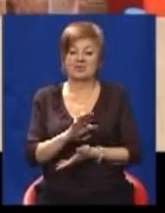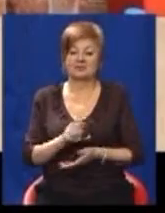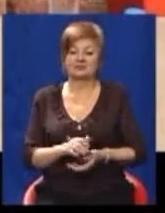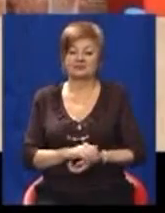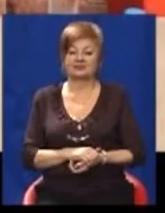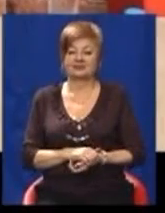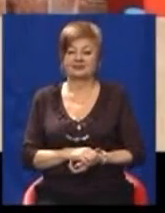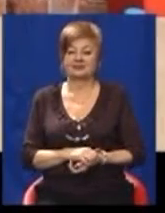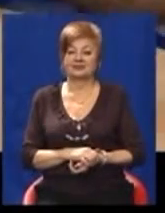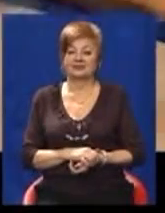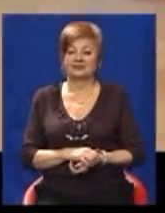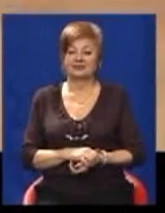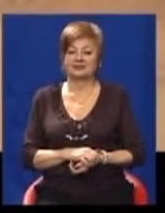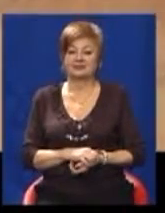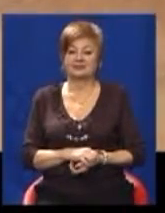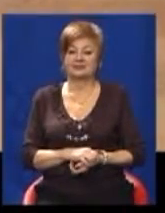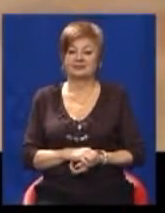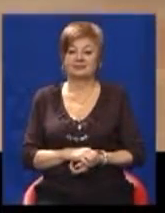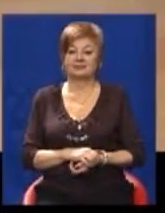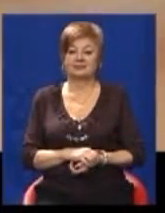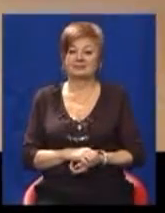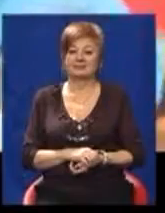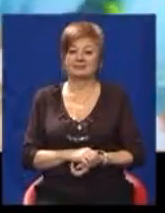2, 3. Поїхали.